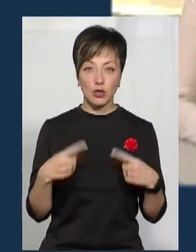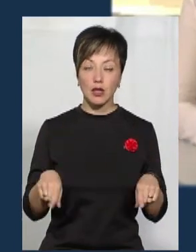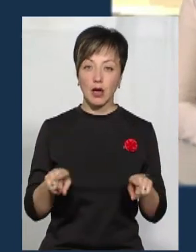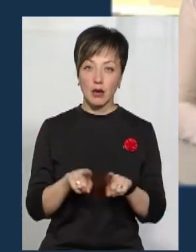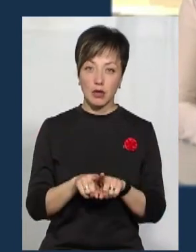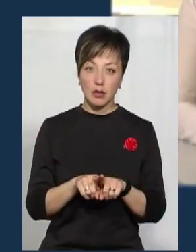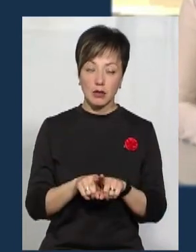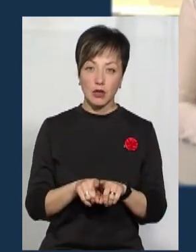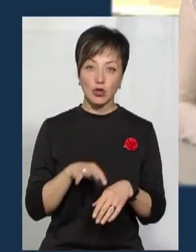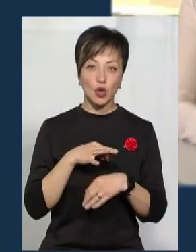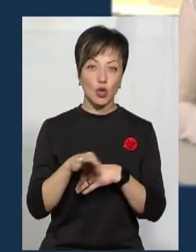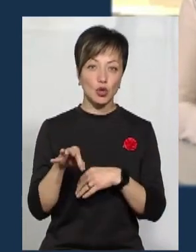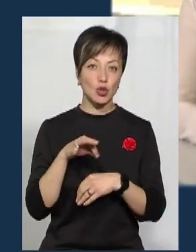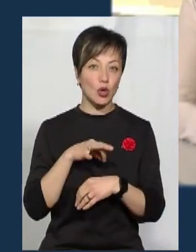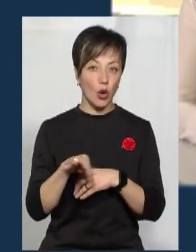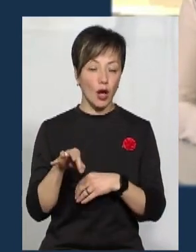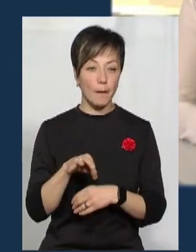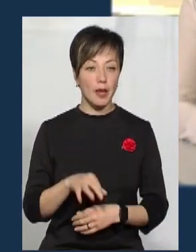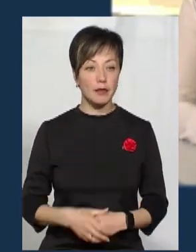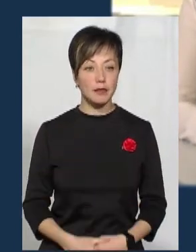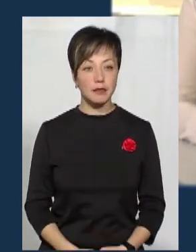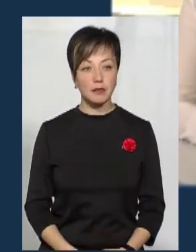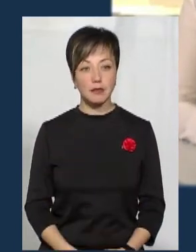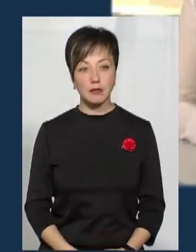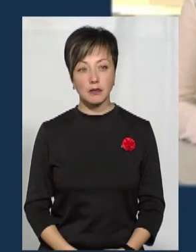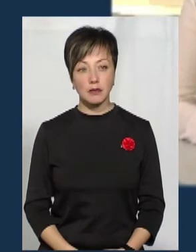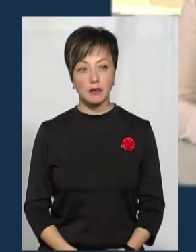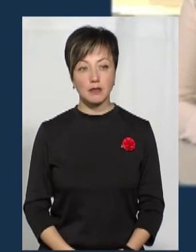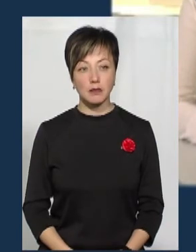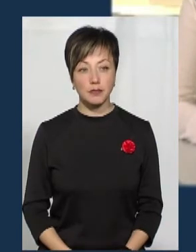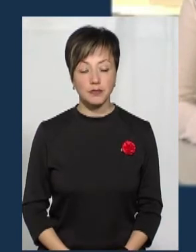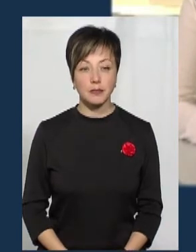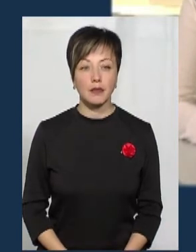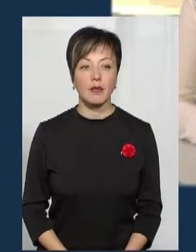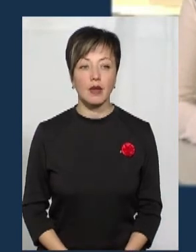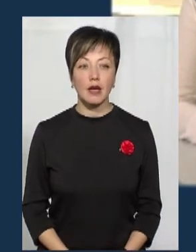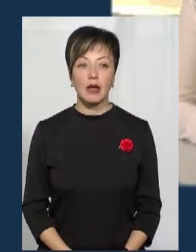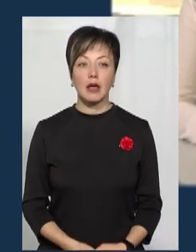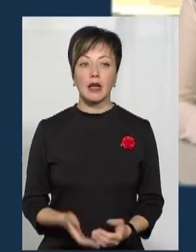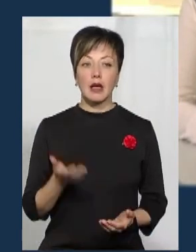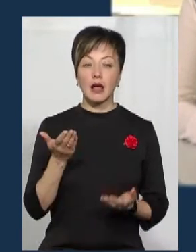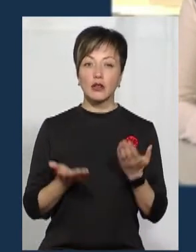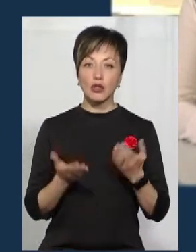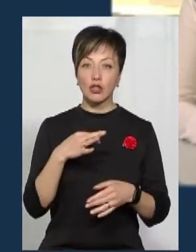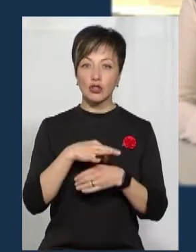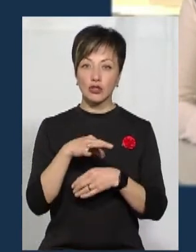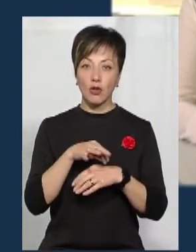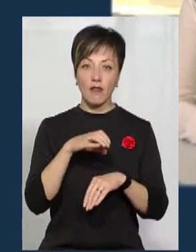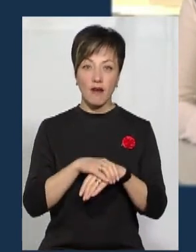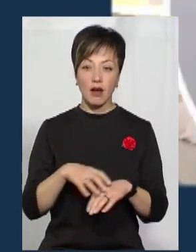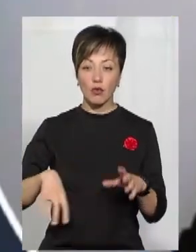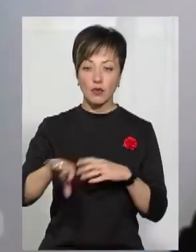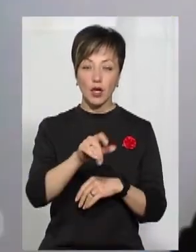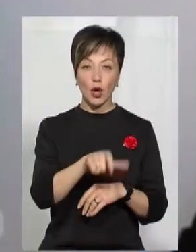дуже такими жорстокими? Ну, якщо жорстокі факти, то у всіх людей однакова